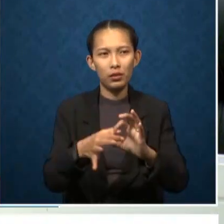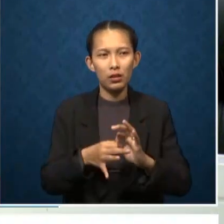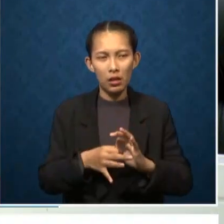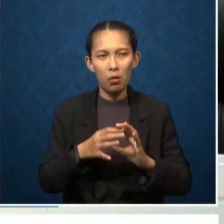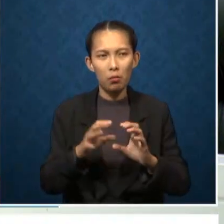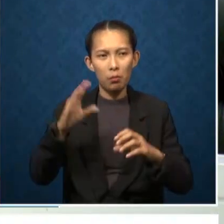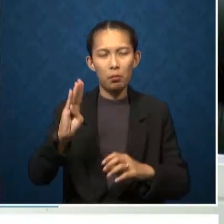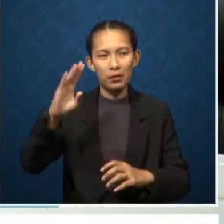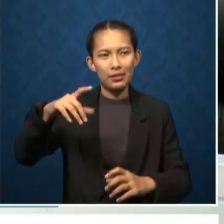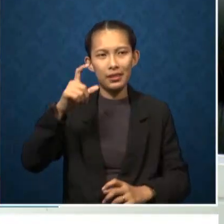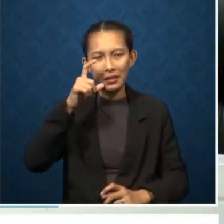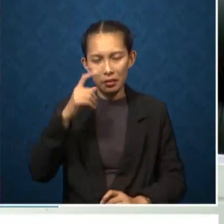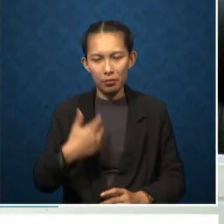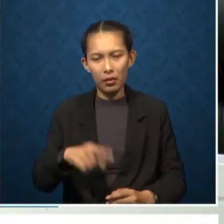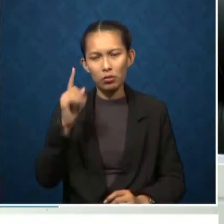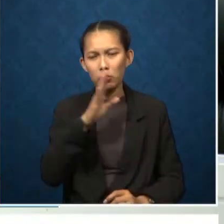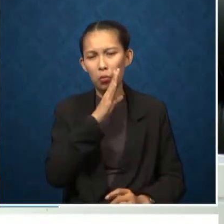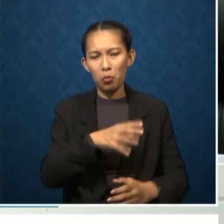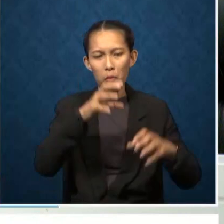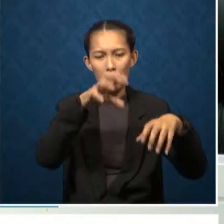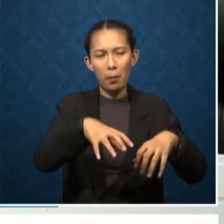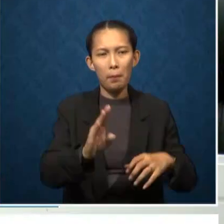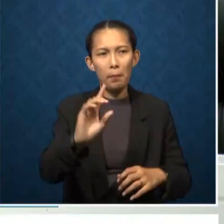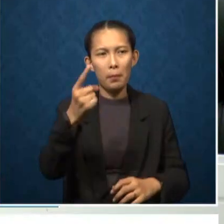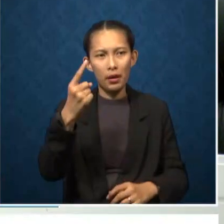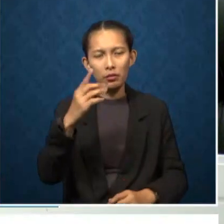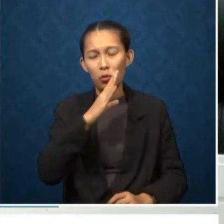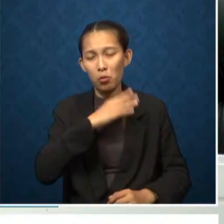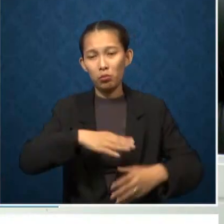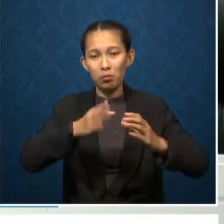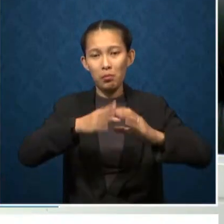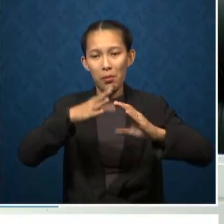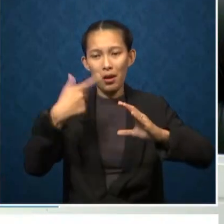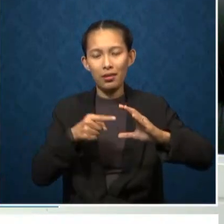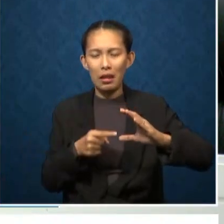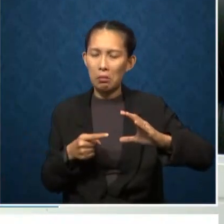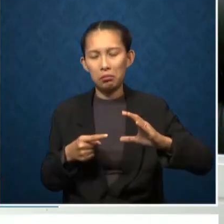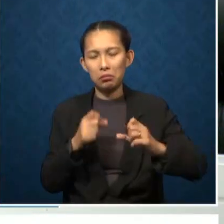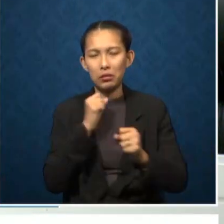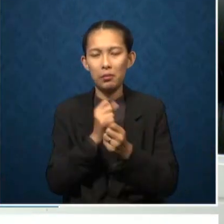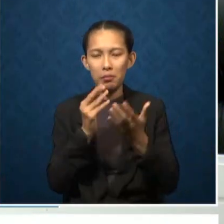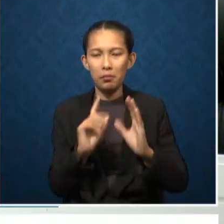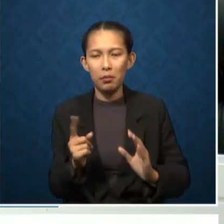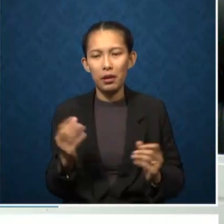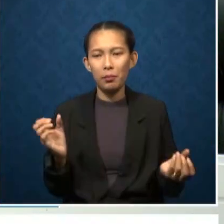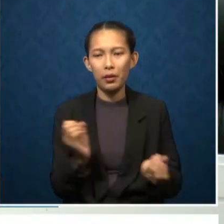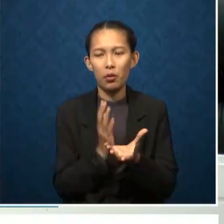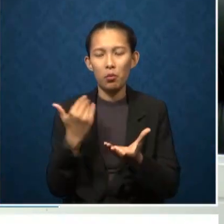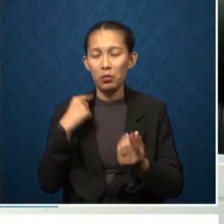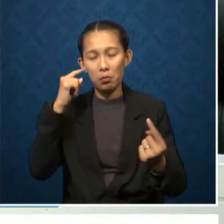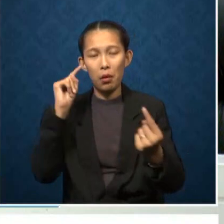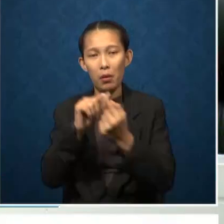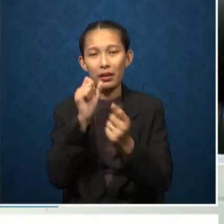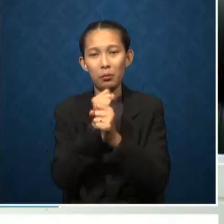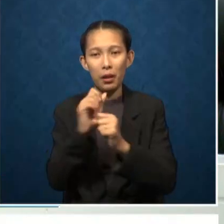การจัดตั้งส่วนราชการใหม่เนี่ยบางทีเราไม่ได้มีการติดตามว่าพอจัดตั้งไปแล้วเป็นเช่นไรมีผลที่เกิดตามบรรลุตามวัตถุประสงค์จริง